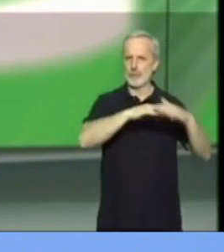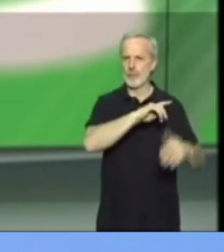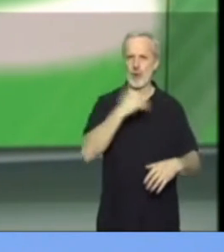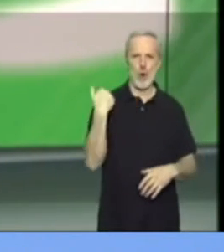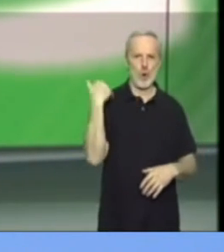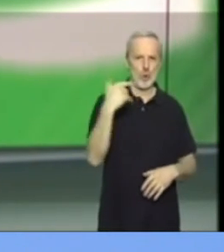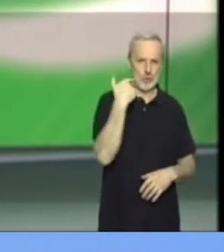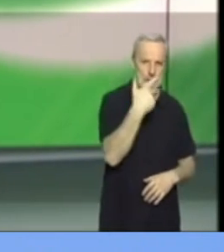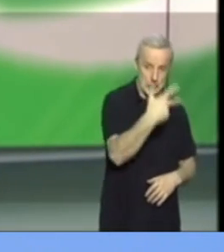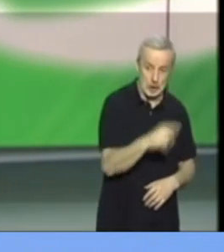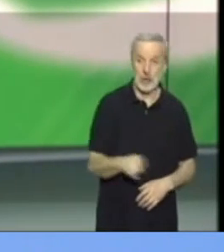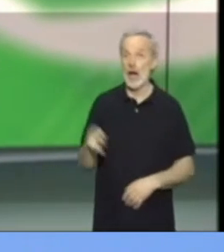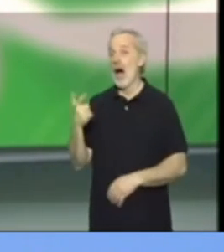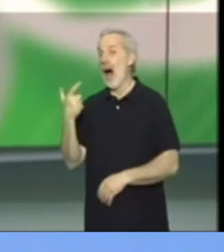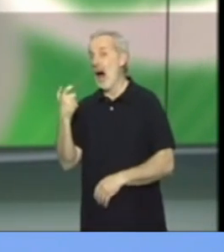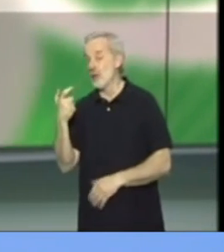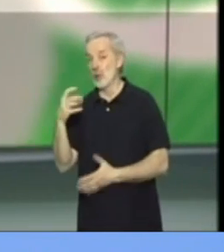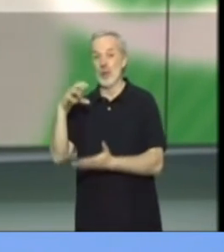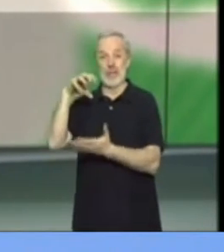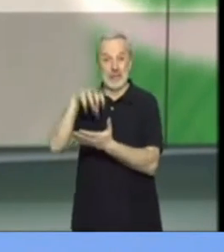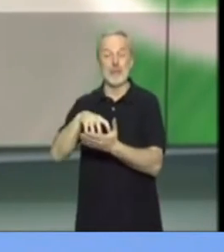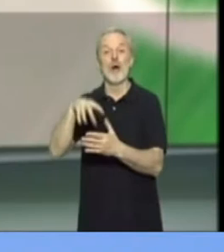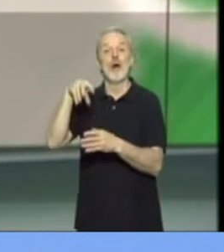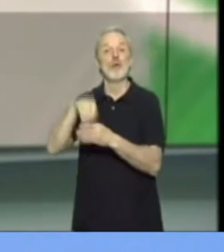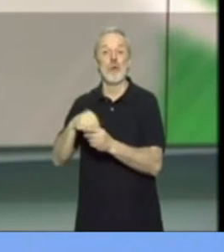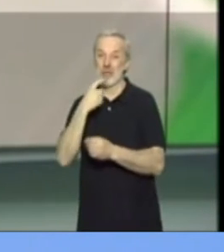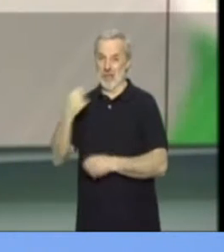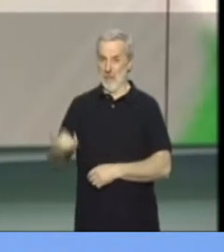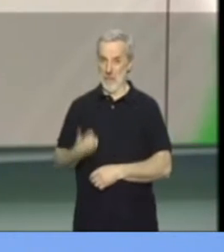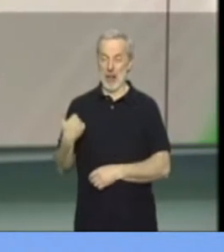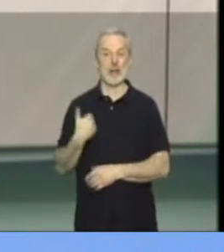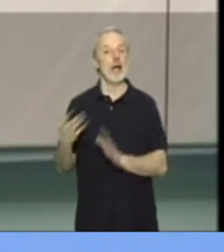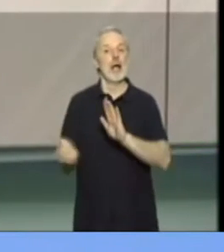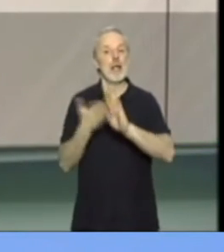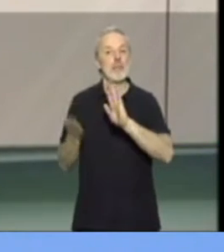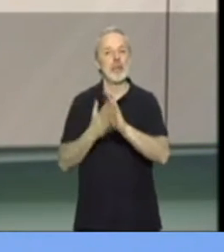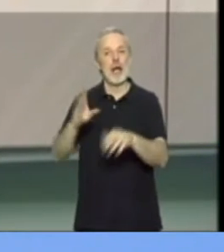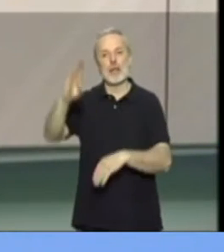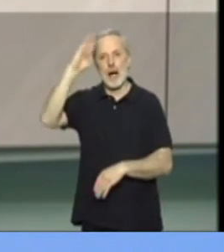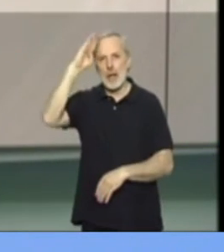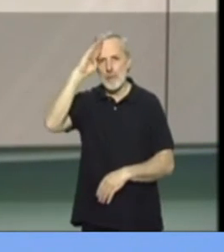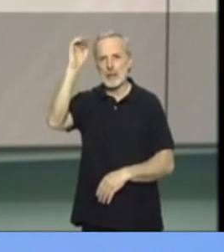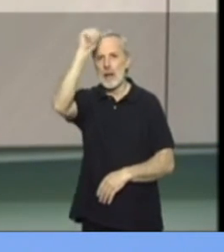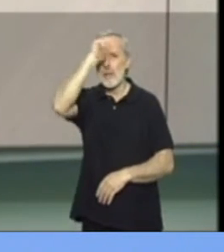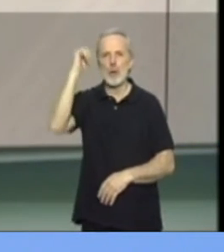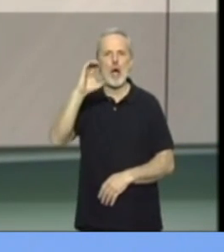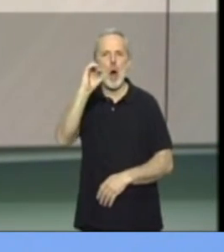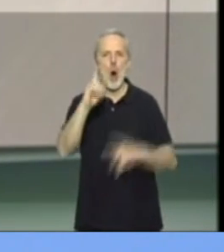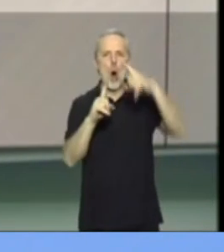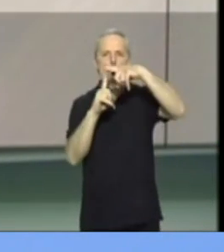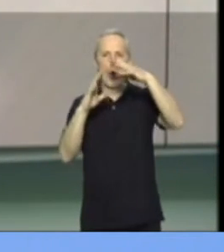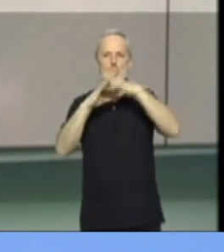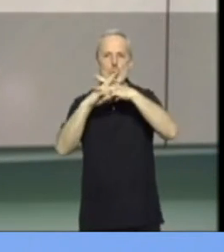A já bych rád, aby ten druhý tým mohli jet i někteří junioři, jako Jakub Otruba, který je asi největší nadějí v